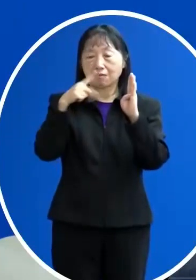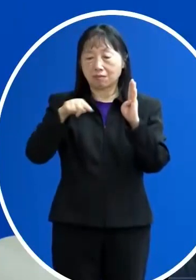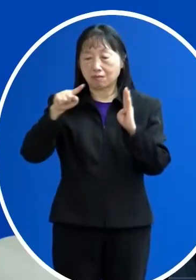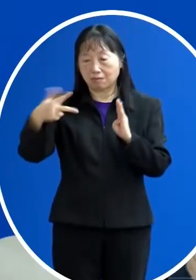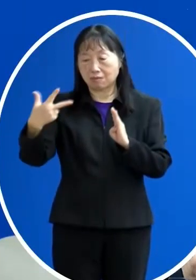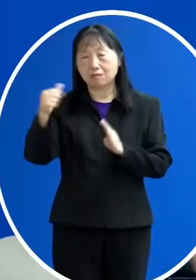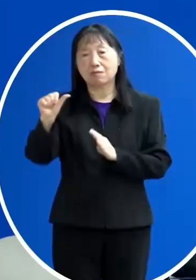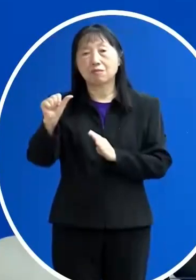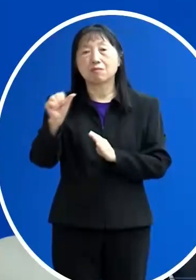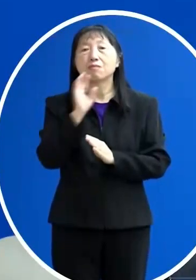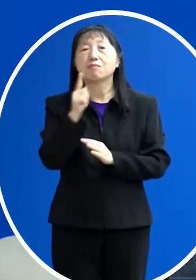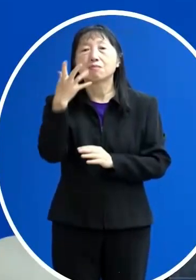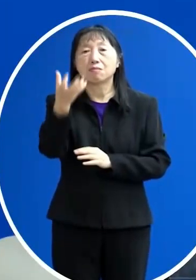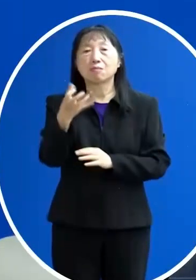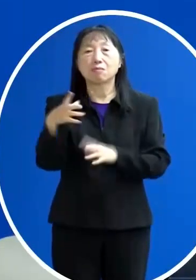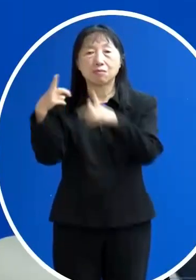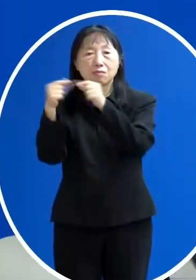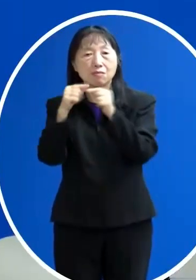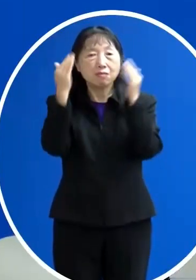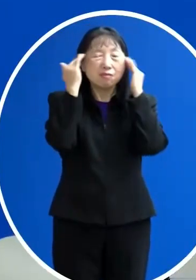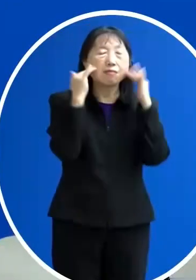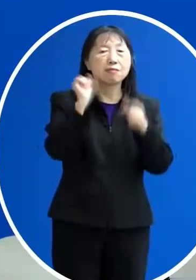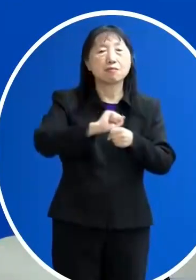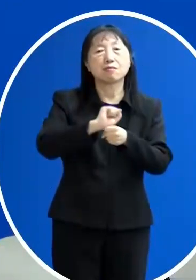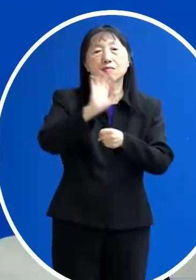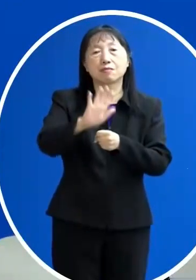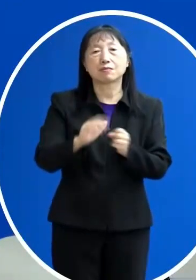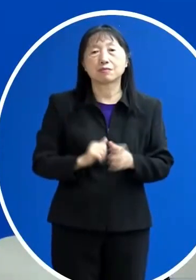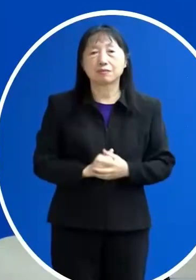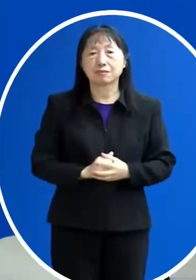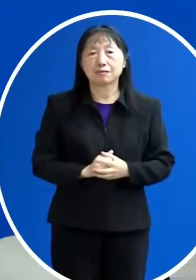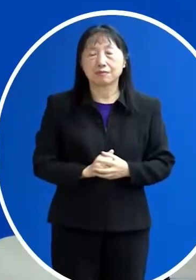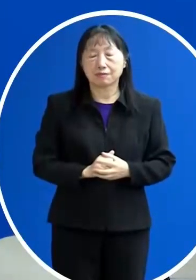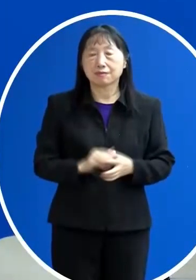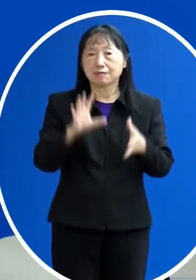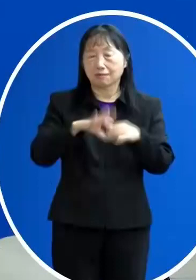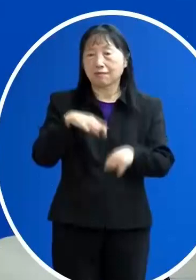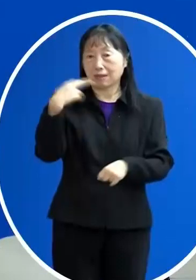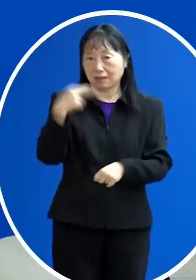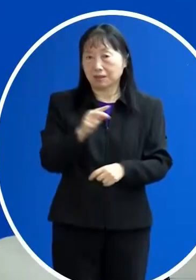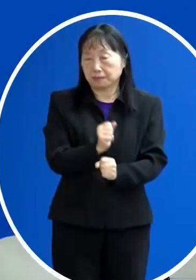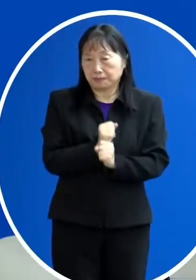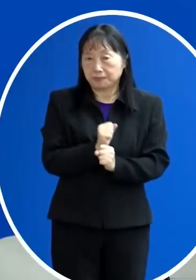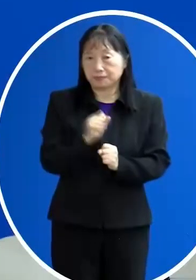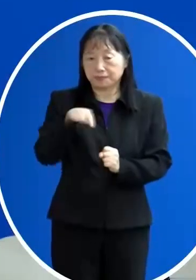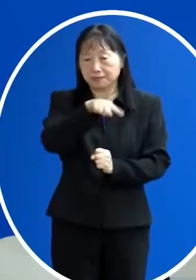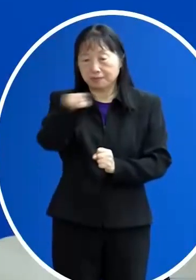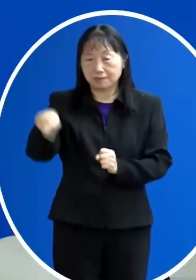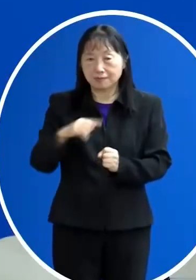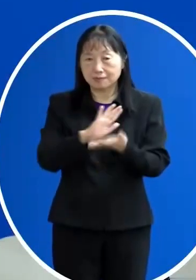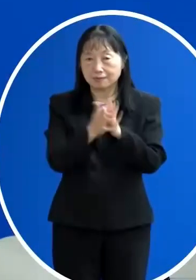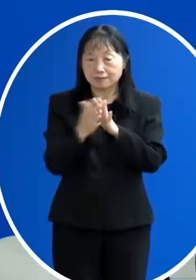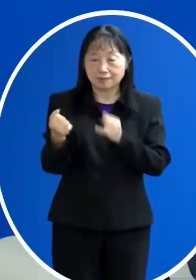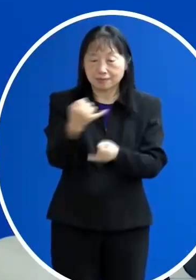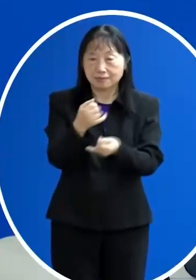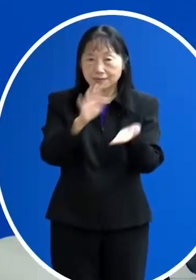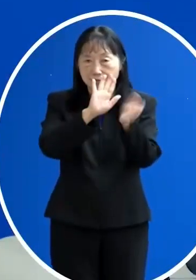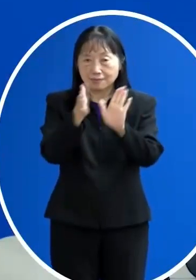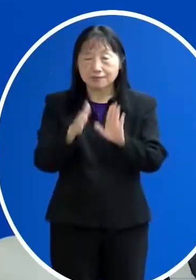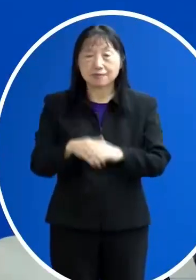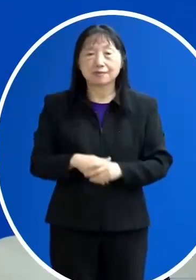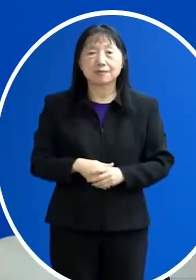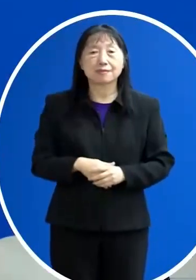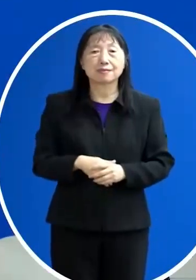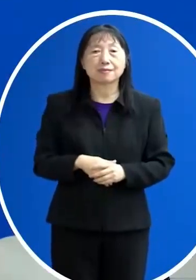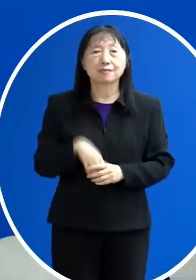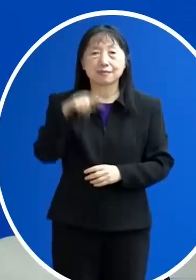不管在日本跟韩国都有在增加的一个状况哈，所以仍然是需要密切监视这一些变异株的一个情形，不过